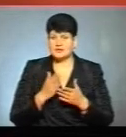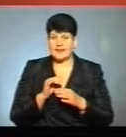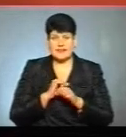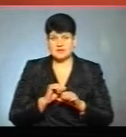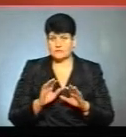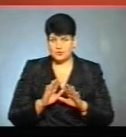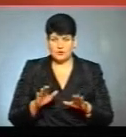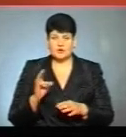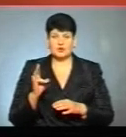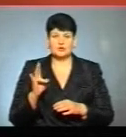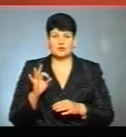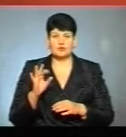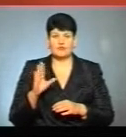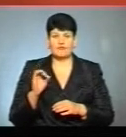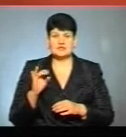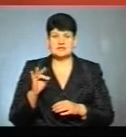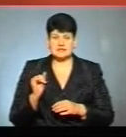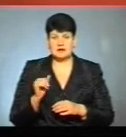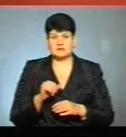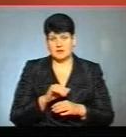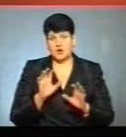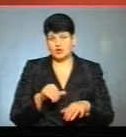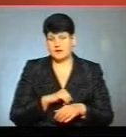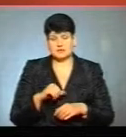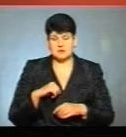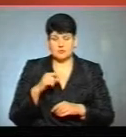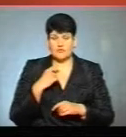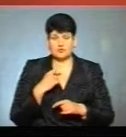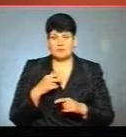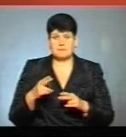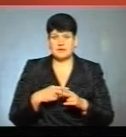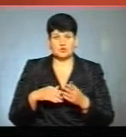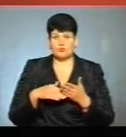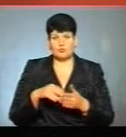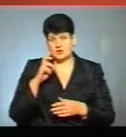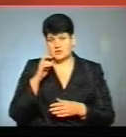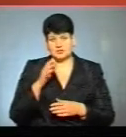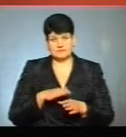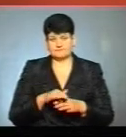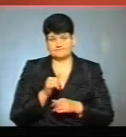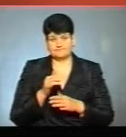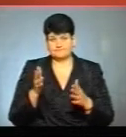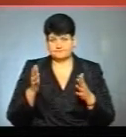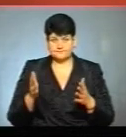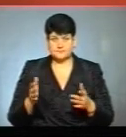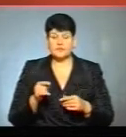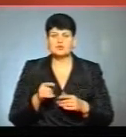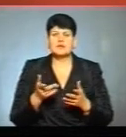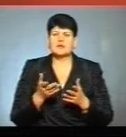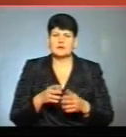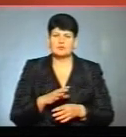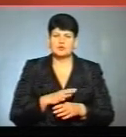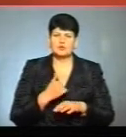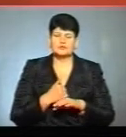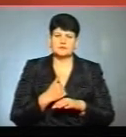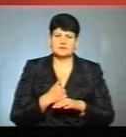неспроможними, скажімо, Новосільська, де голова сам визнає, що так, ми без допомоги держави не справляємося. Тут які тоді були